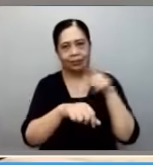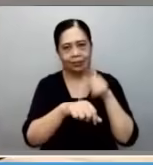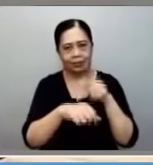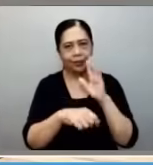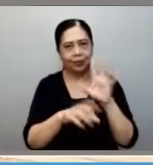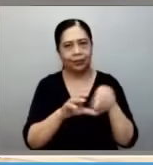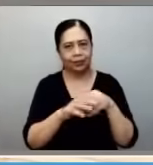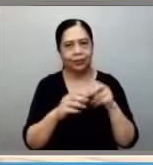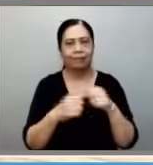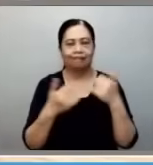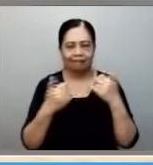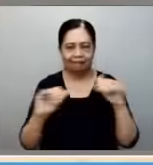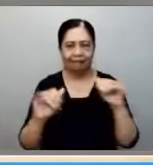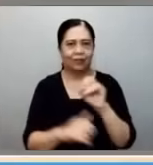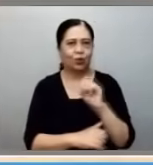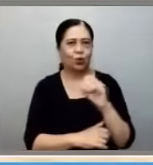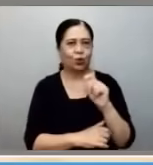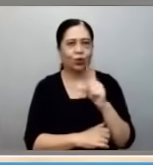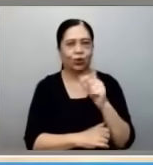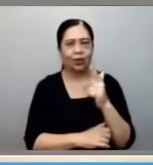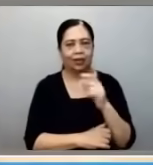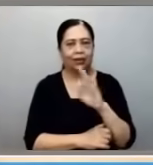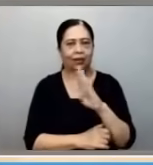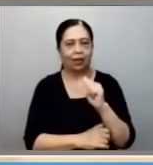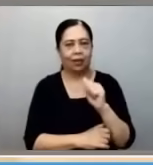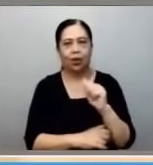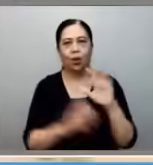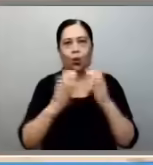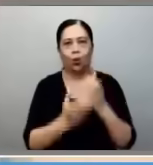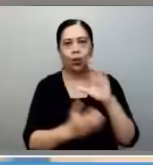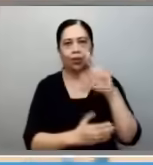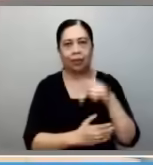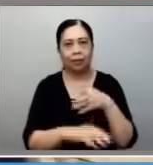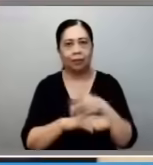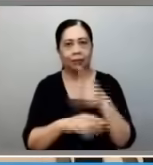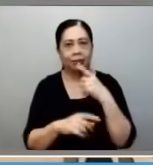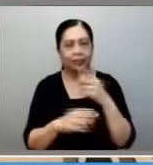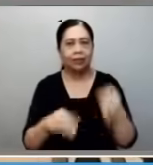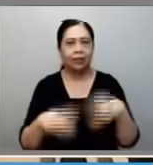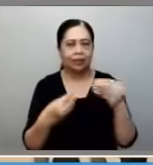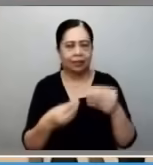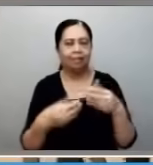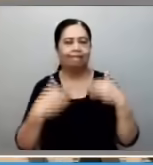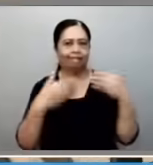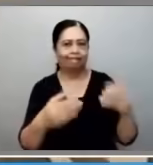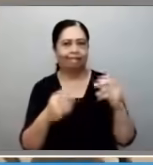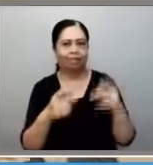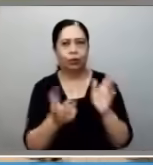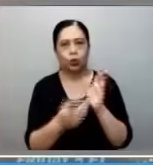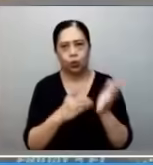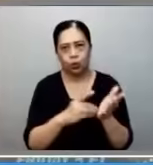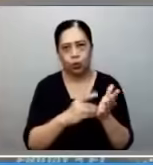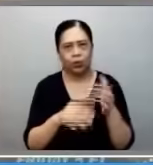na si Soto sa 2023 FIBA World Cup. Yan ay matapos siyang mabigyan ng go signal ng mga doktor